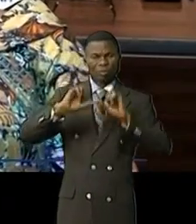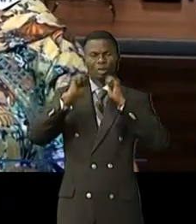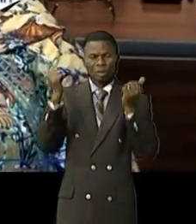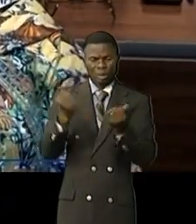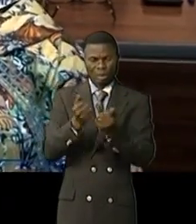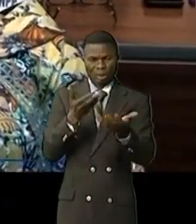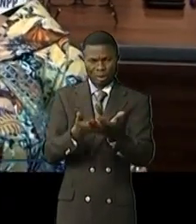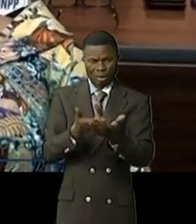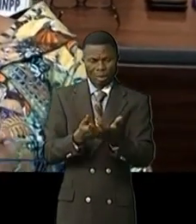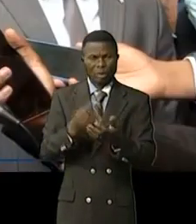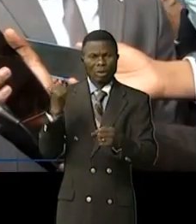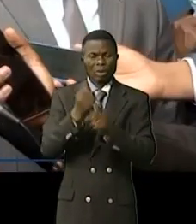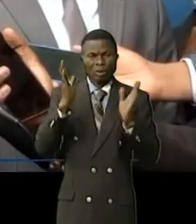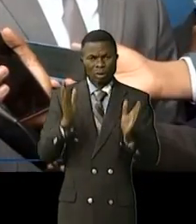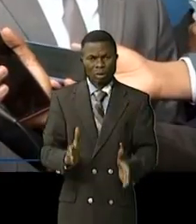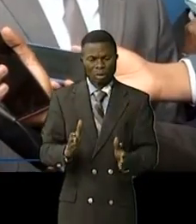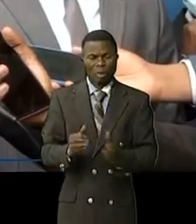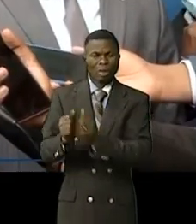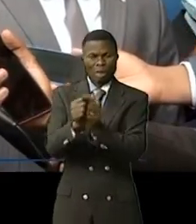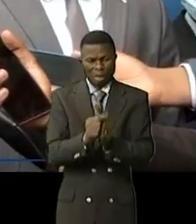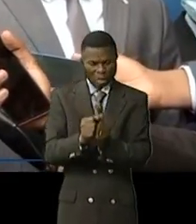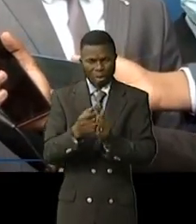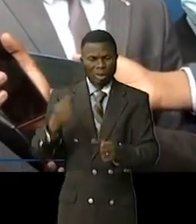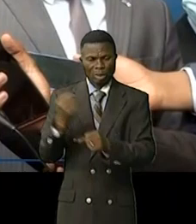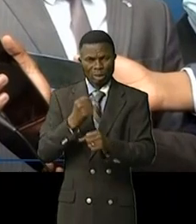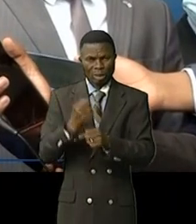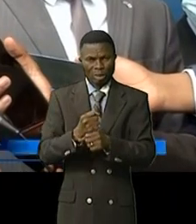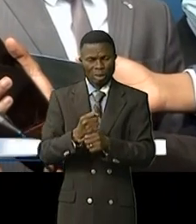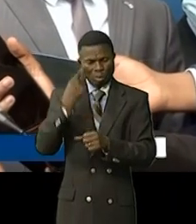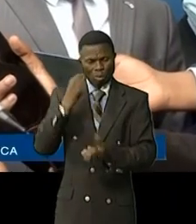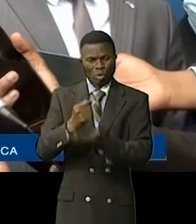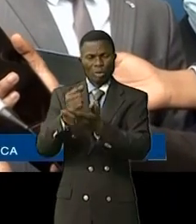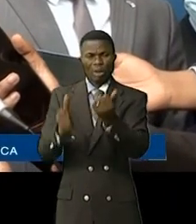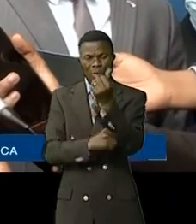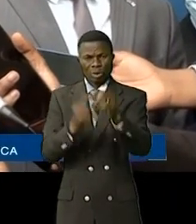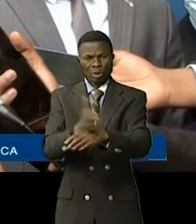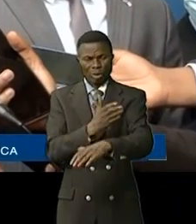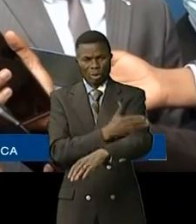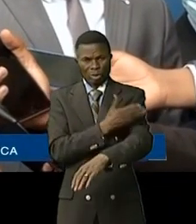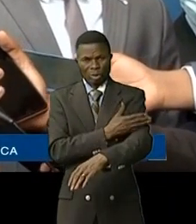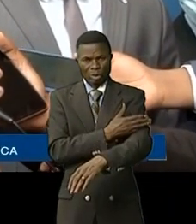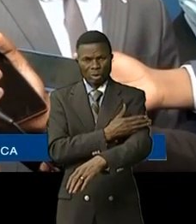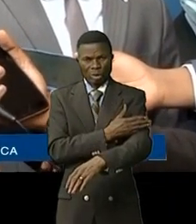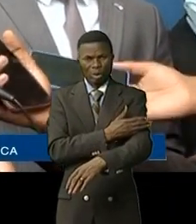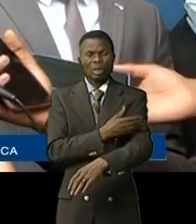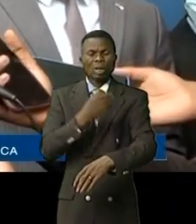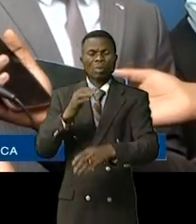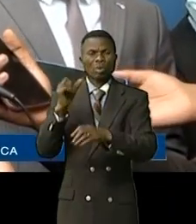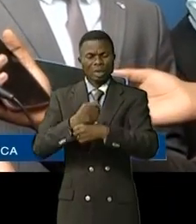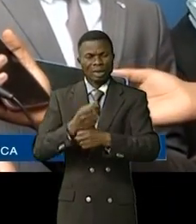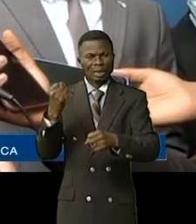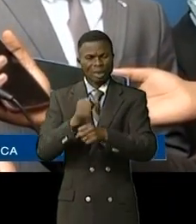l'INPP. Nous travaillons ensemble pour former les gens, pour la création de l'emploi. Nous